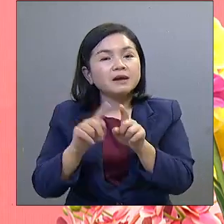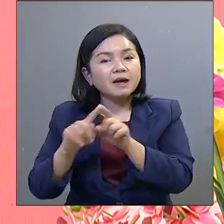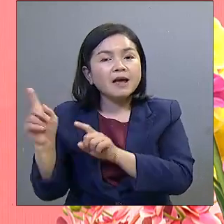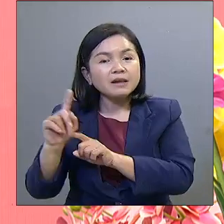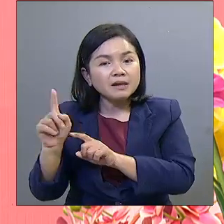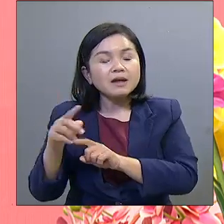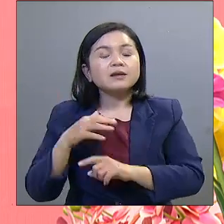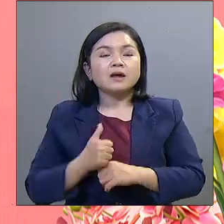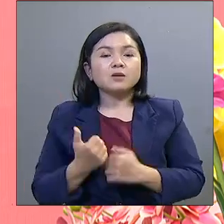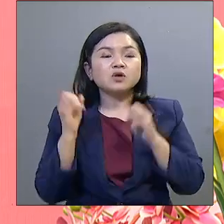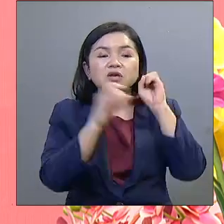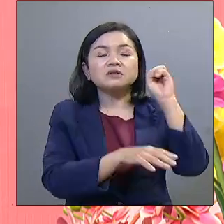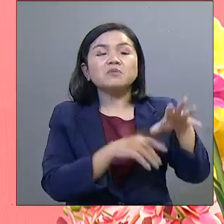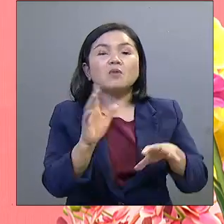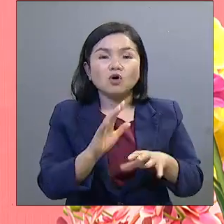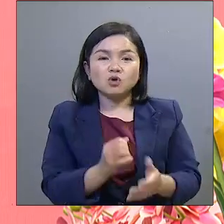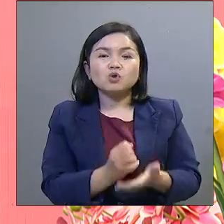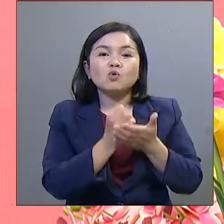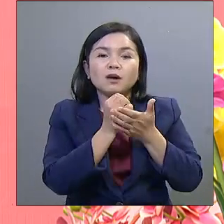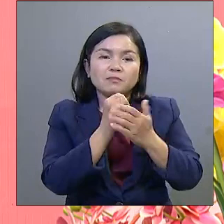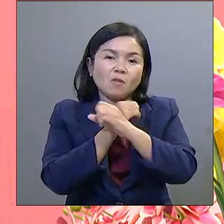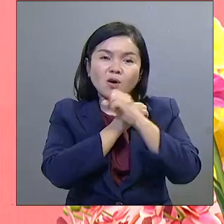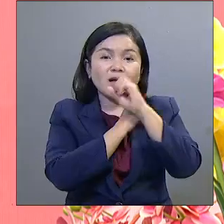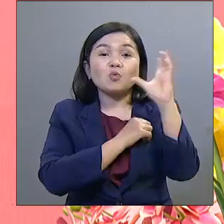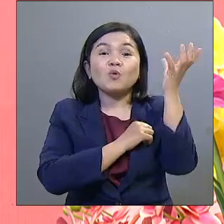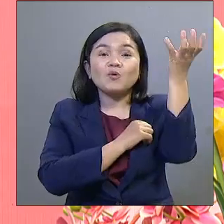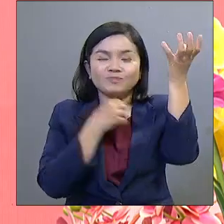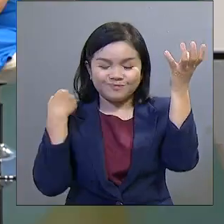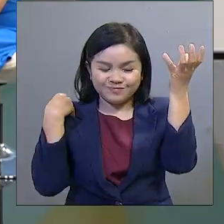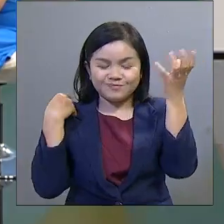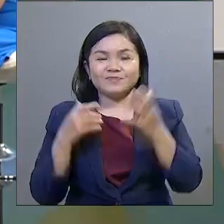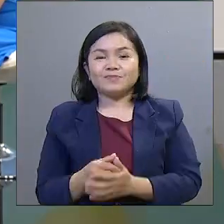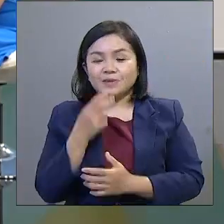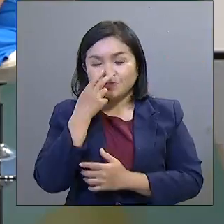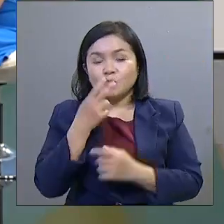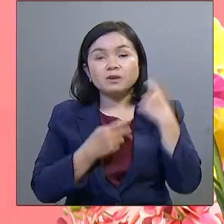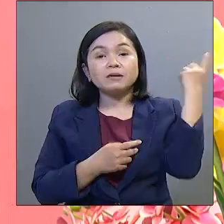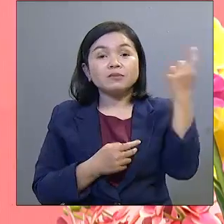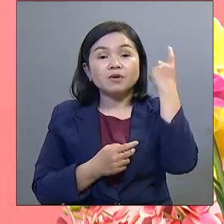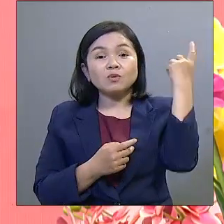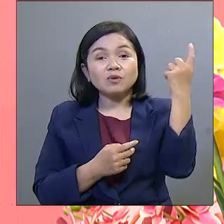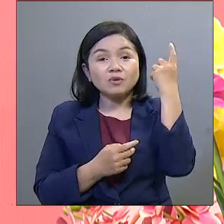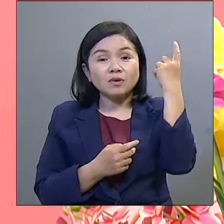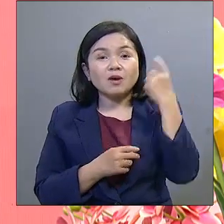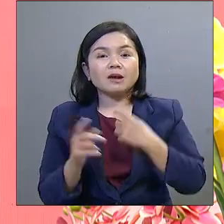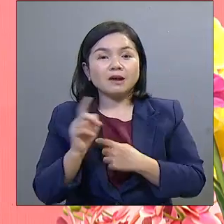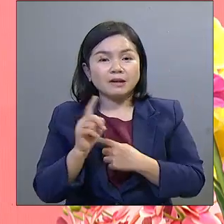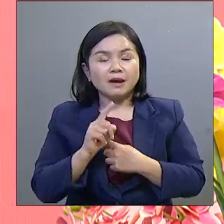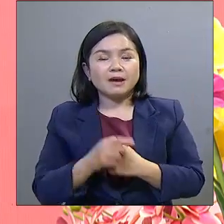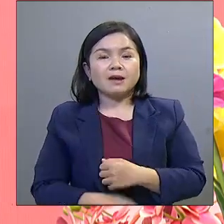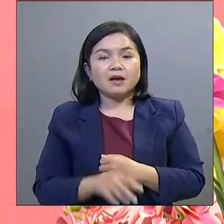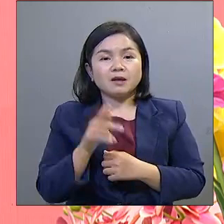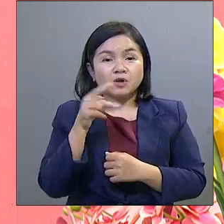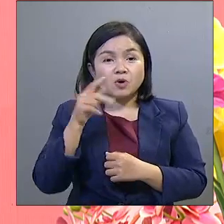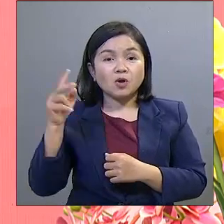เราช่วยลดภาระให้กับโลกใบนี้นะครับไปเที่ยวกันต่อดีกว่า ค่ะ นะชวนคุณผู้ชมไปเที่ยวครับทางการท่องเที่ยวแห่งประเทศไทย